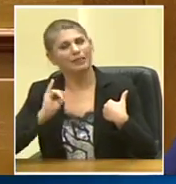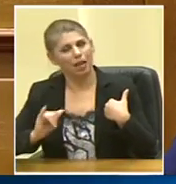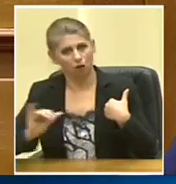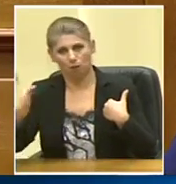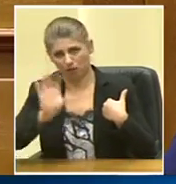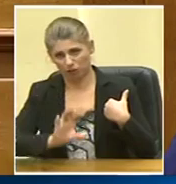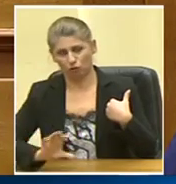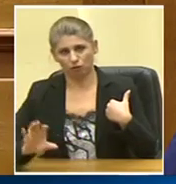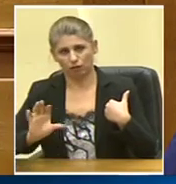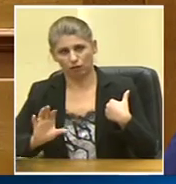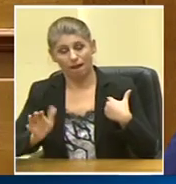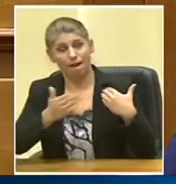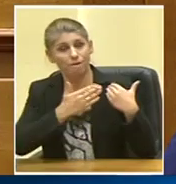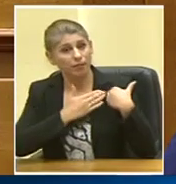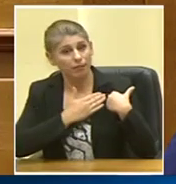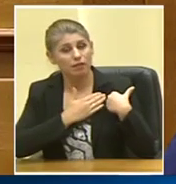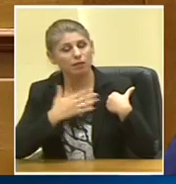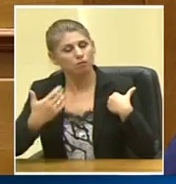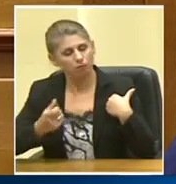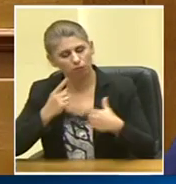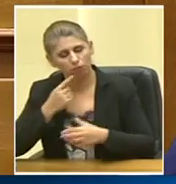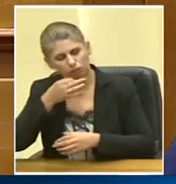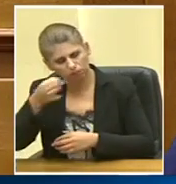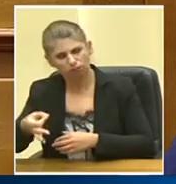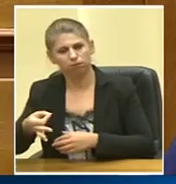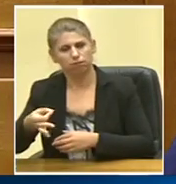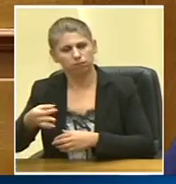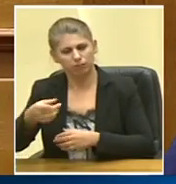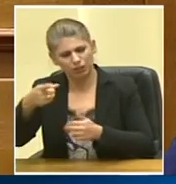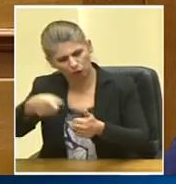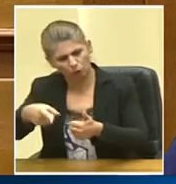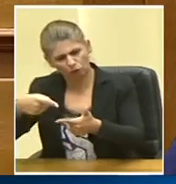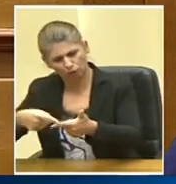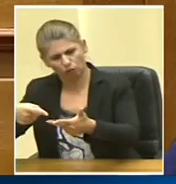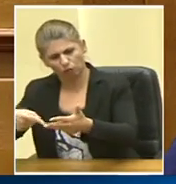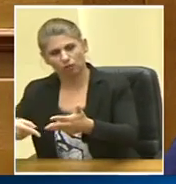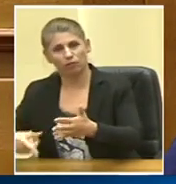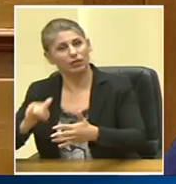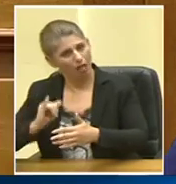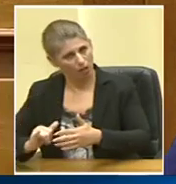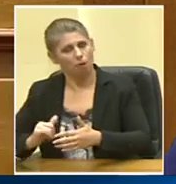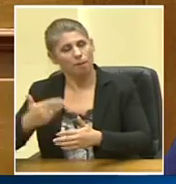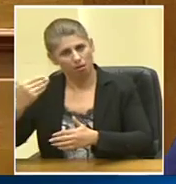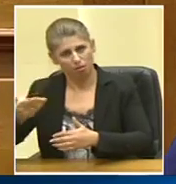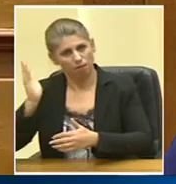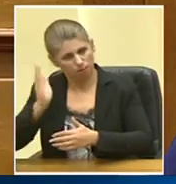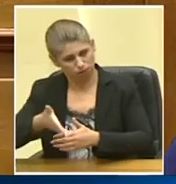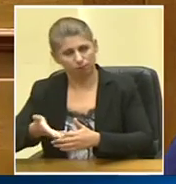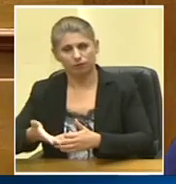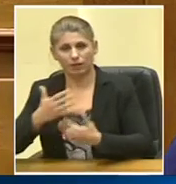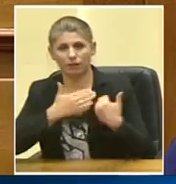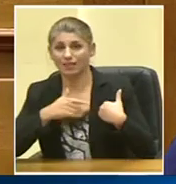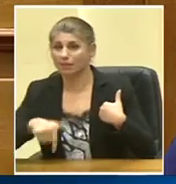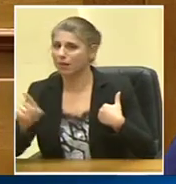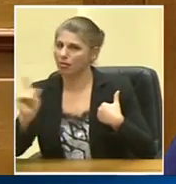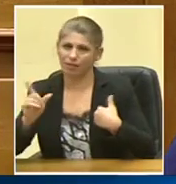αναζητώνται, ευθύνες που έχουν καταλογιστεί και θα συνεχίσουν να καταλογίζονται. Σήμερα όμως δεν είναι η ώρα των